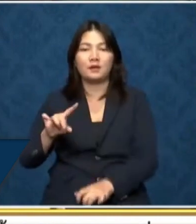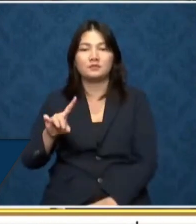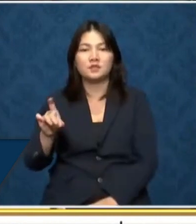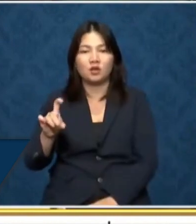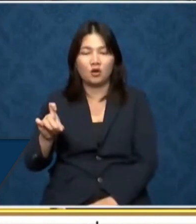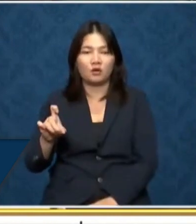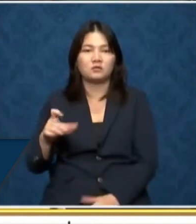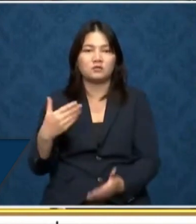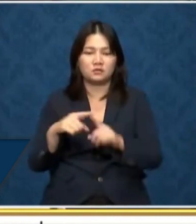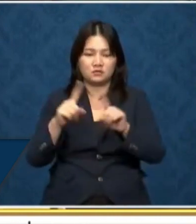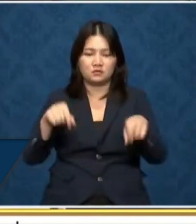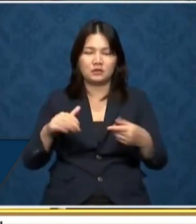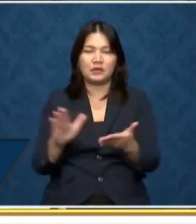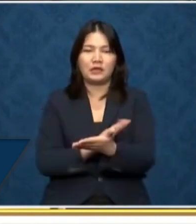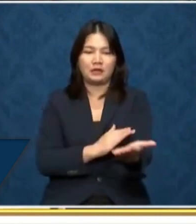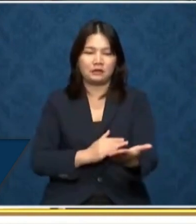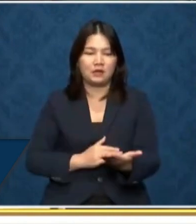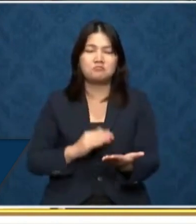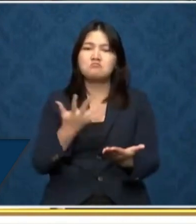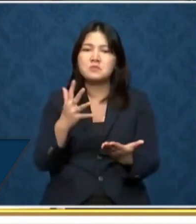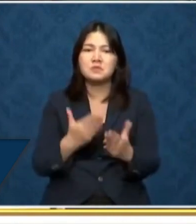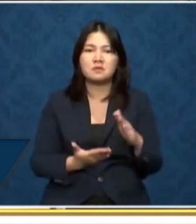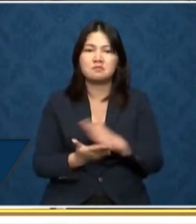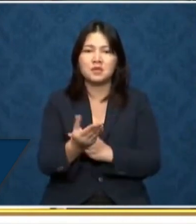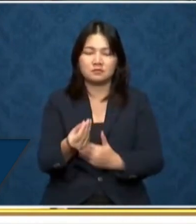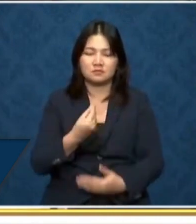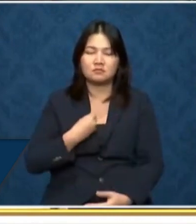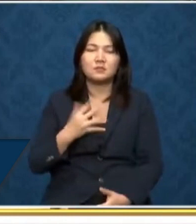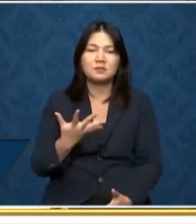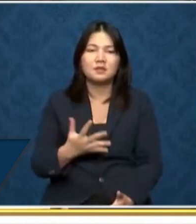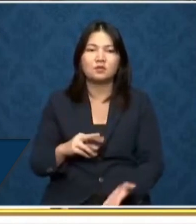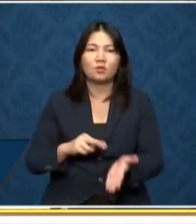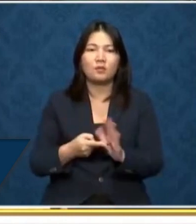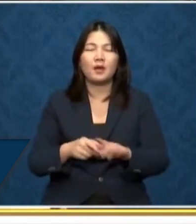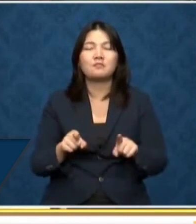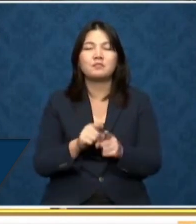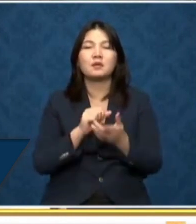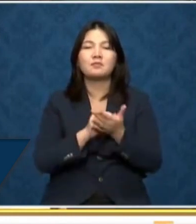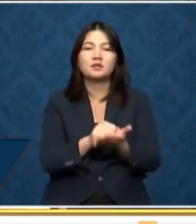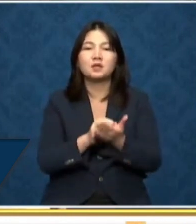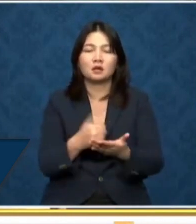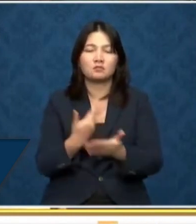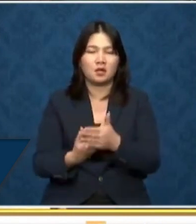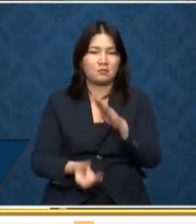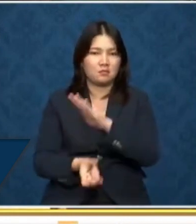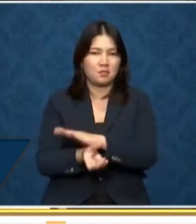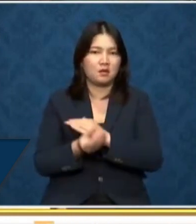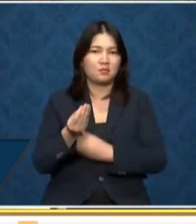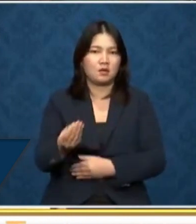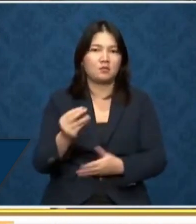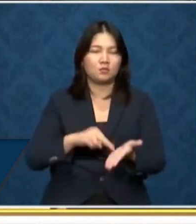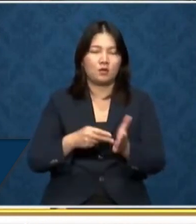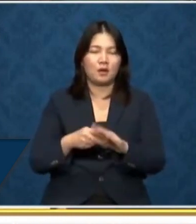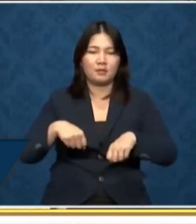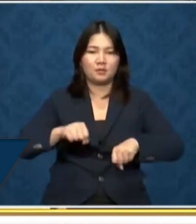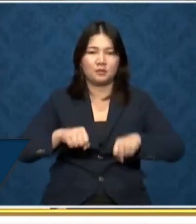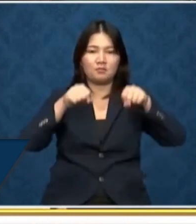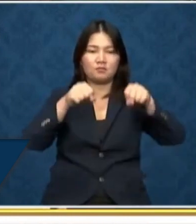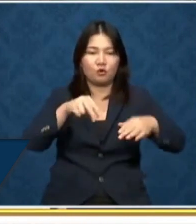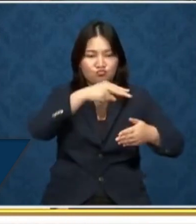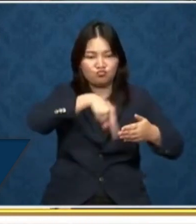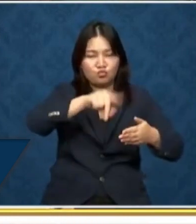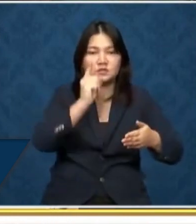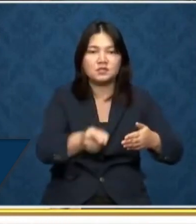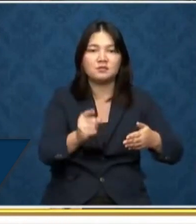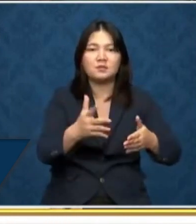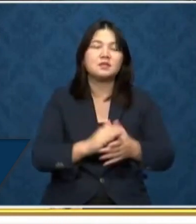เงินและเรียกค่าใช้จ่ายส่วนนี้ว่าค่าอำนวยความสะดวกหรือค่าสวยในการที่ไม่ต้องนำรถเข้าตรวจสภา